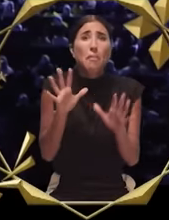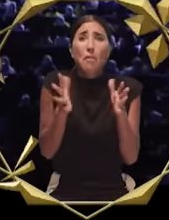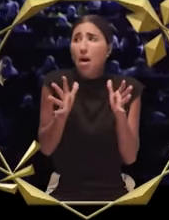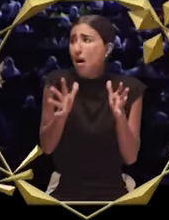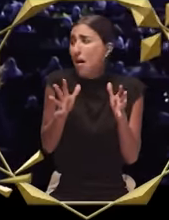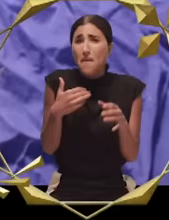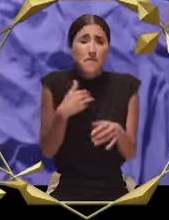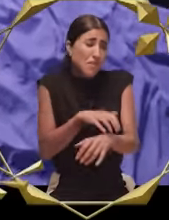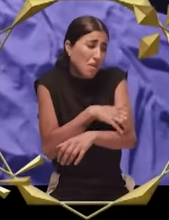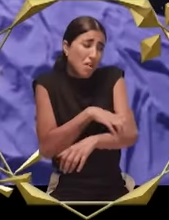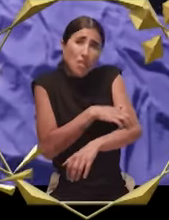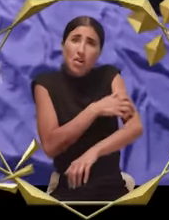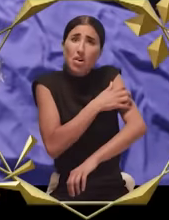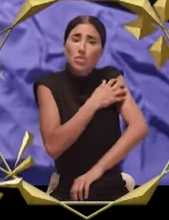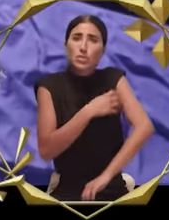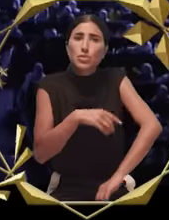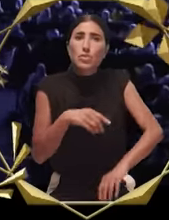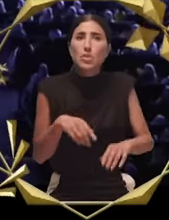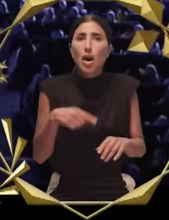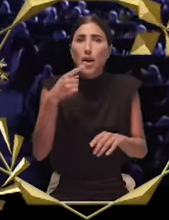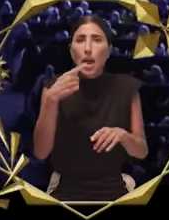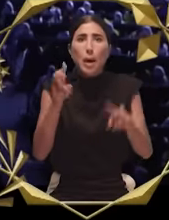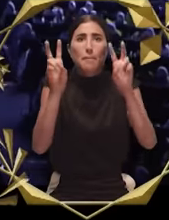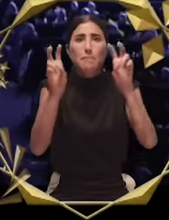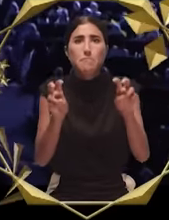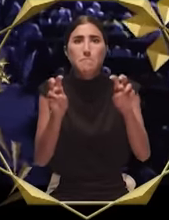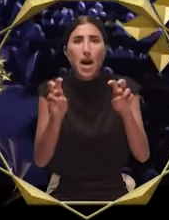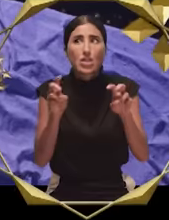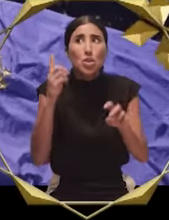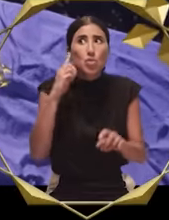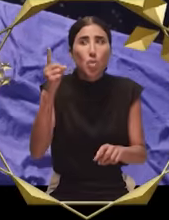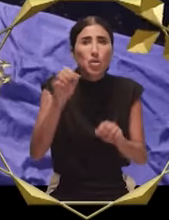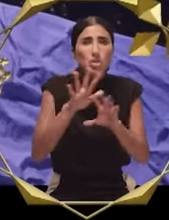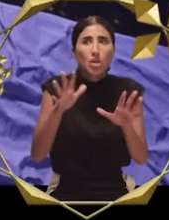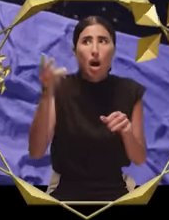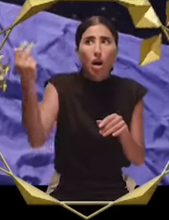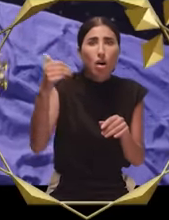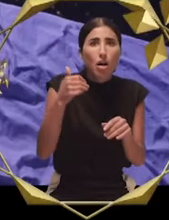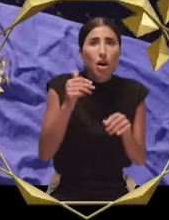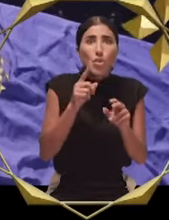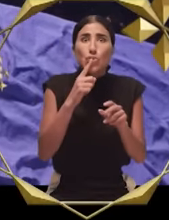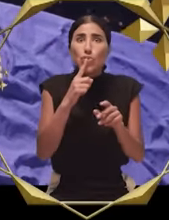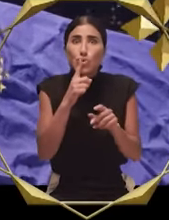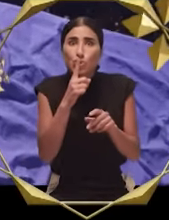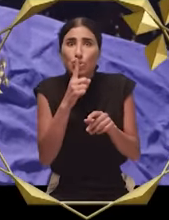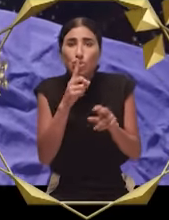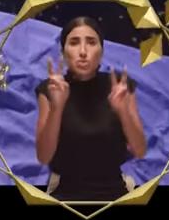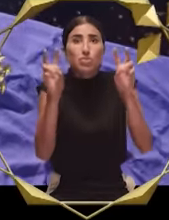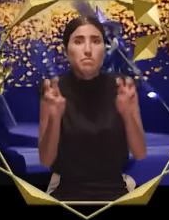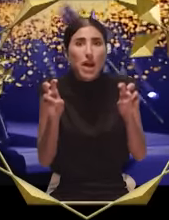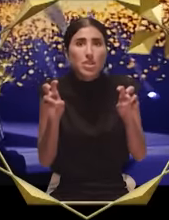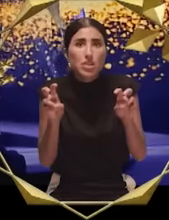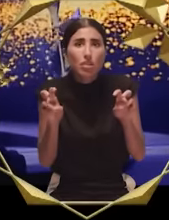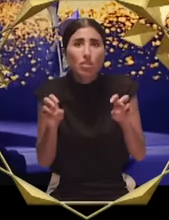ترتعش عظامي رعشة سك فمك أش سك فمك